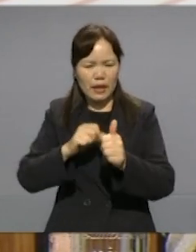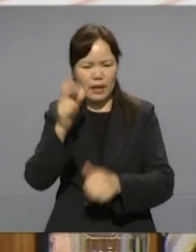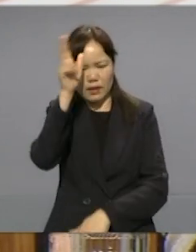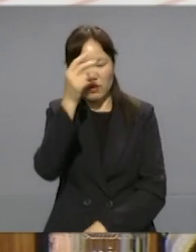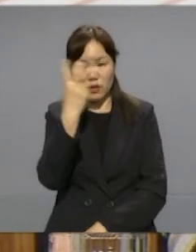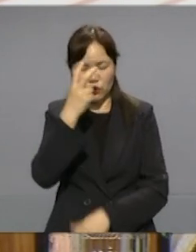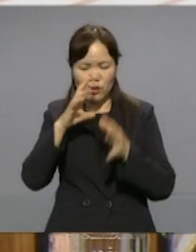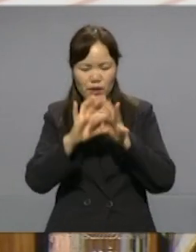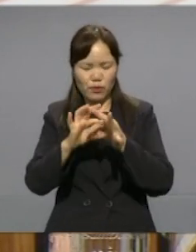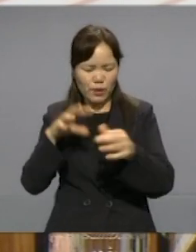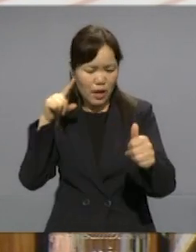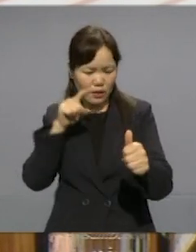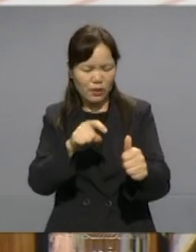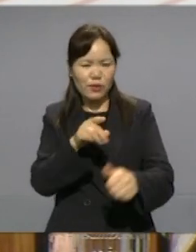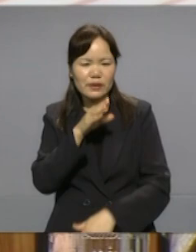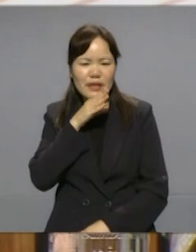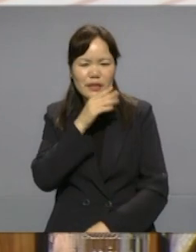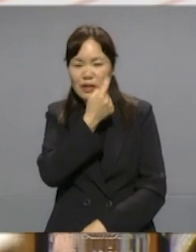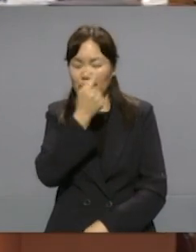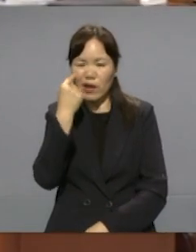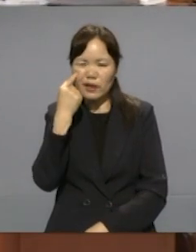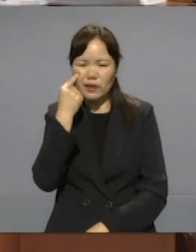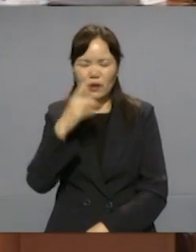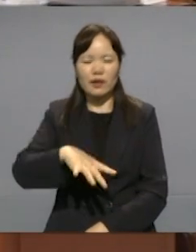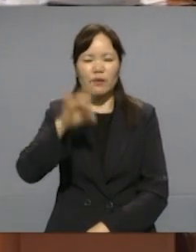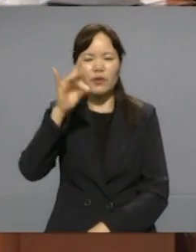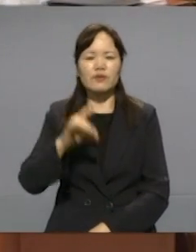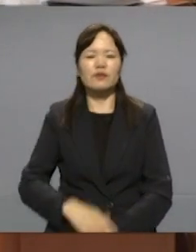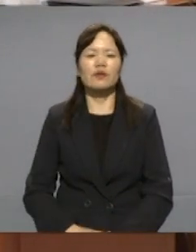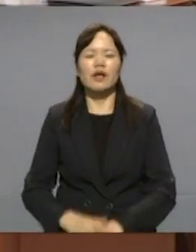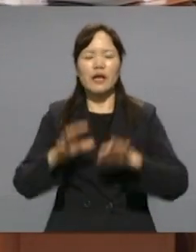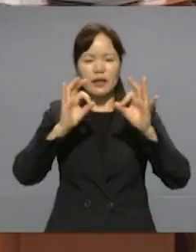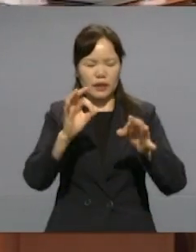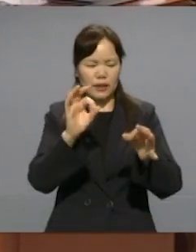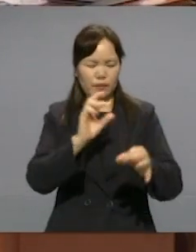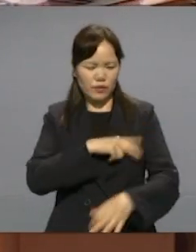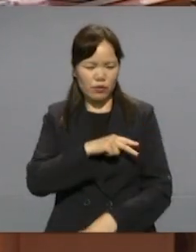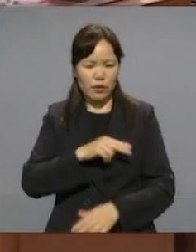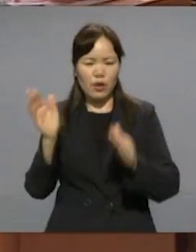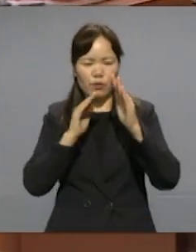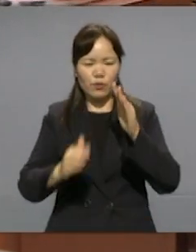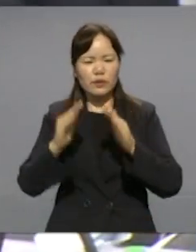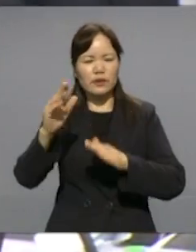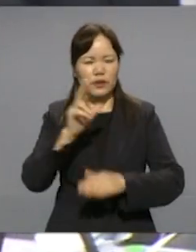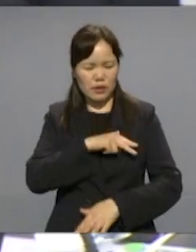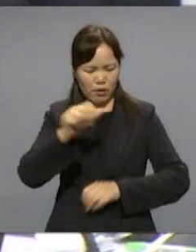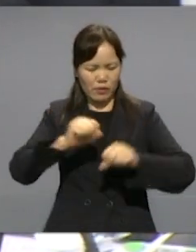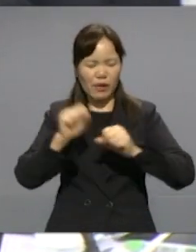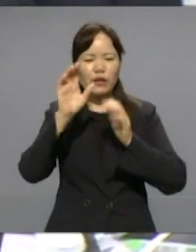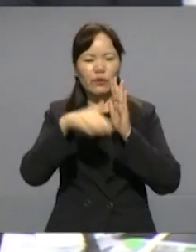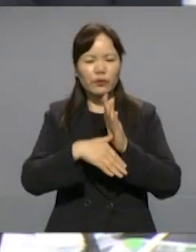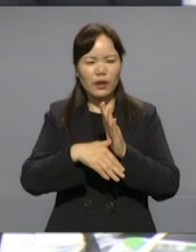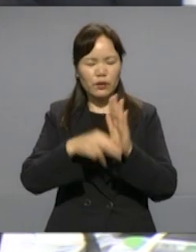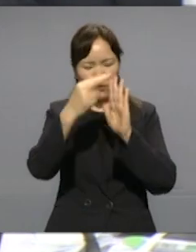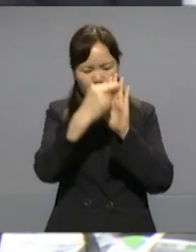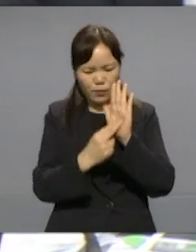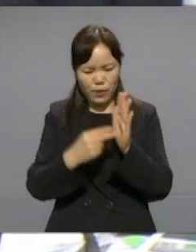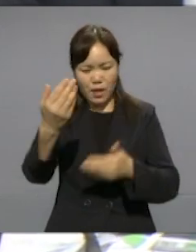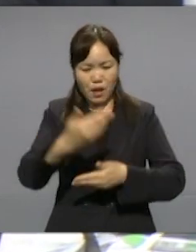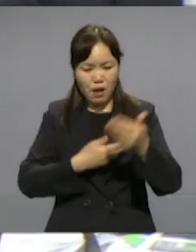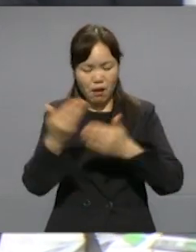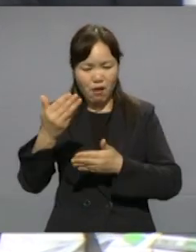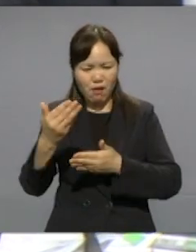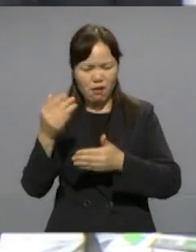통해 의혹의 실체를 밝히는 것이 우선입니다. 특히 김 의원이 공식 의정 활동 중 코인 거래를 했다는 의혹에